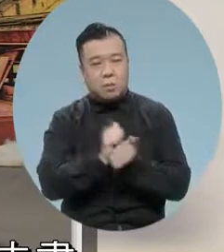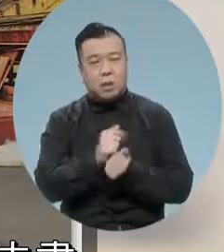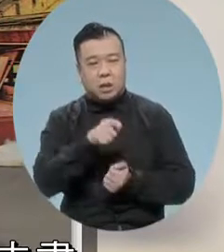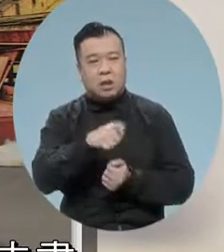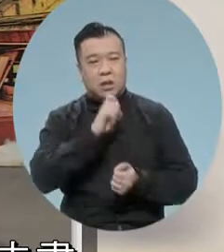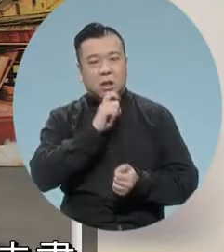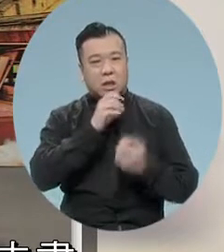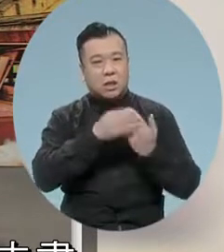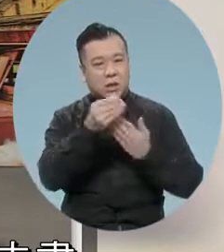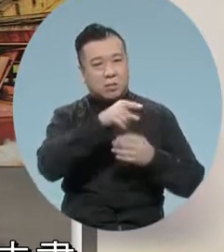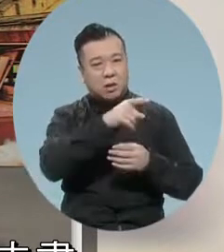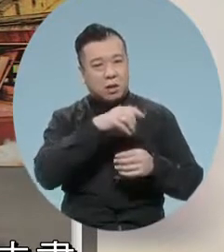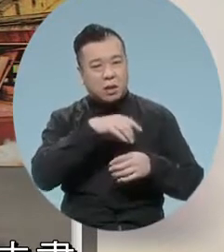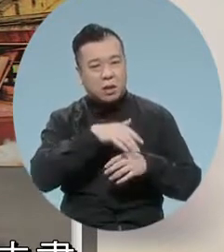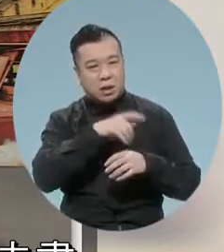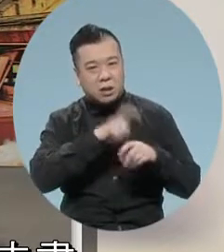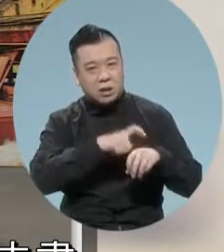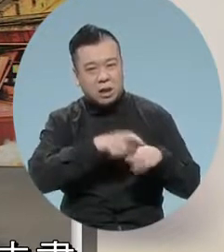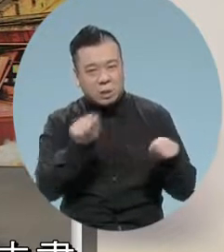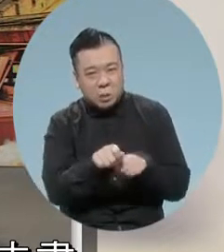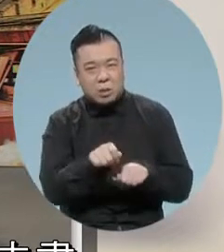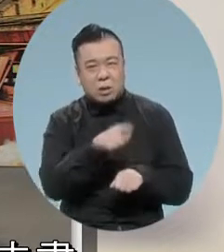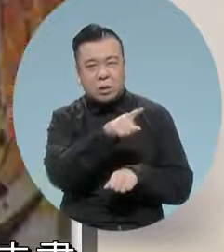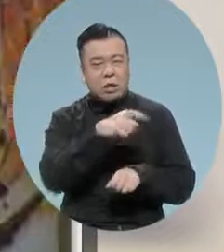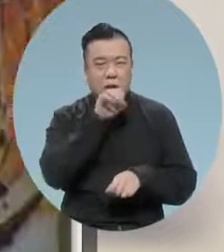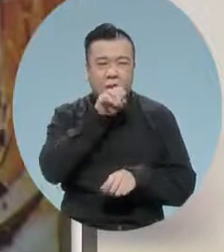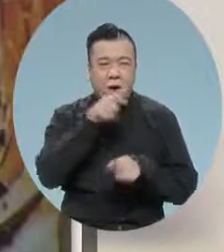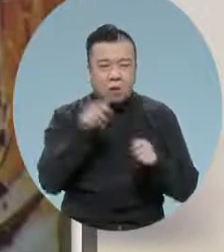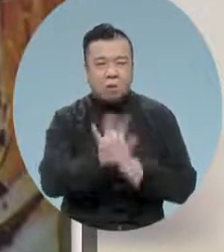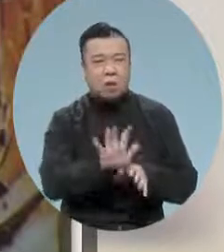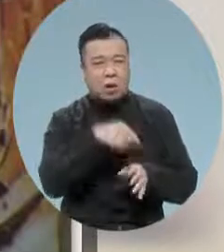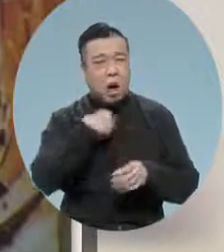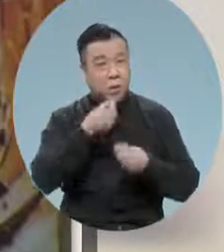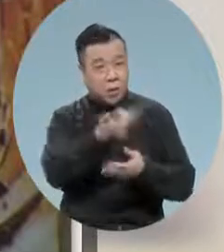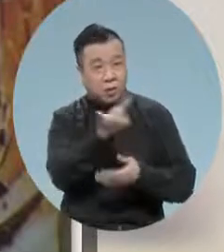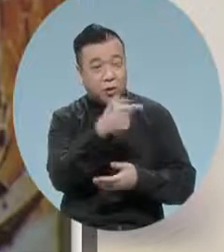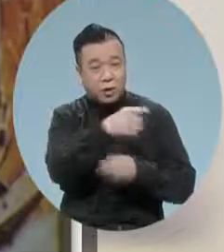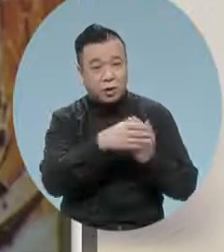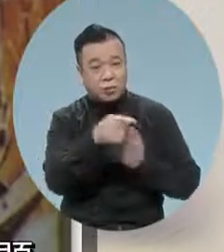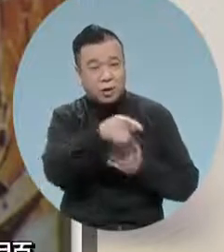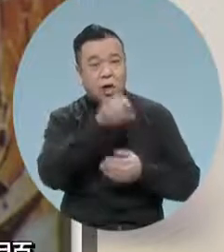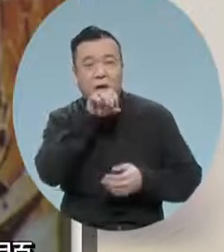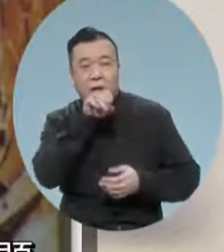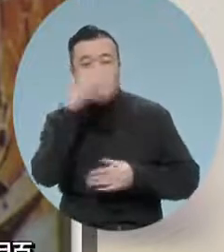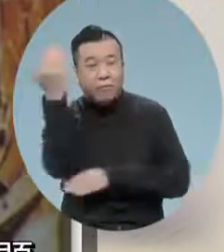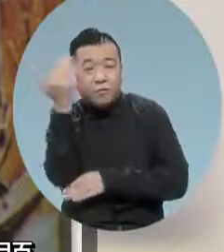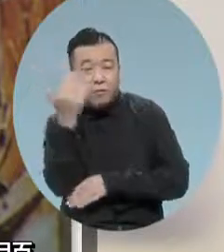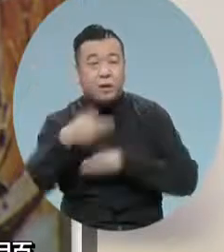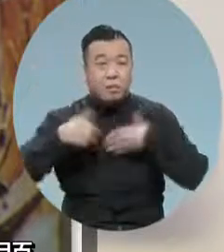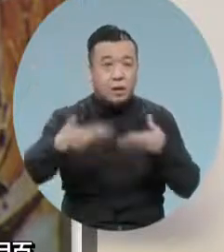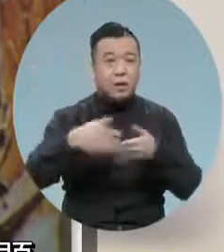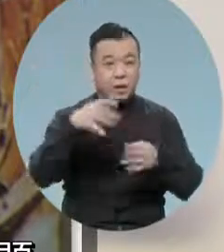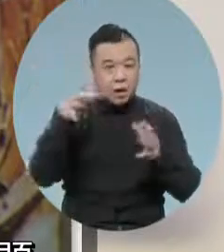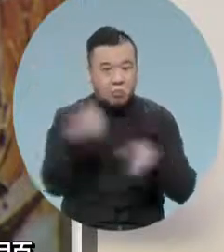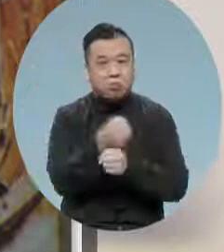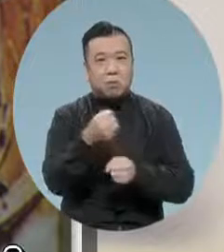對於阿葉生個時間咧太短啊，覺得意猶未盡嘅。我不如俾多翻多啲時間咧，俾阿葉生咧做一個歸納總